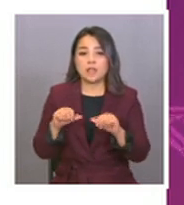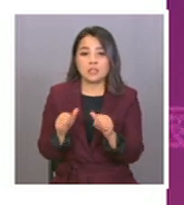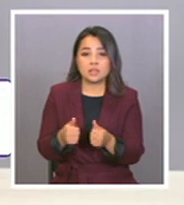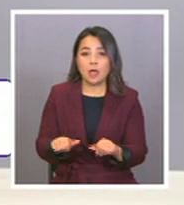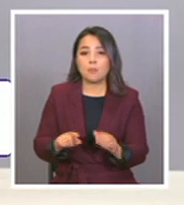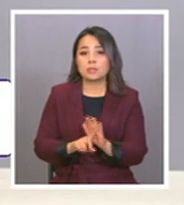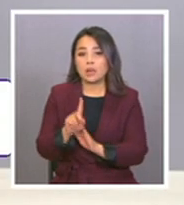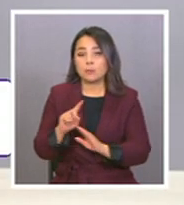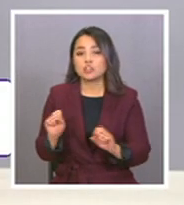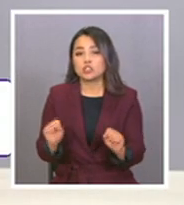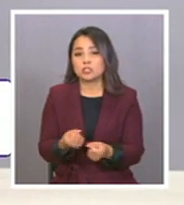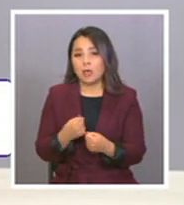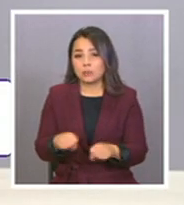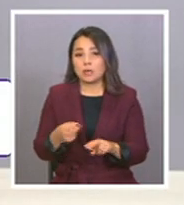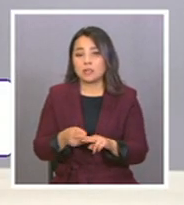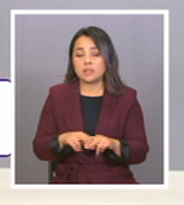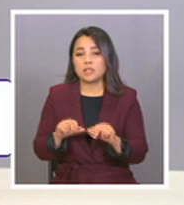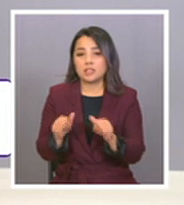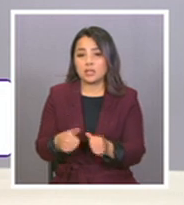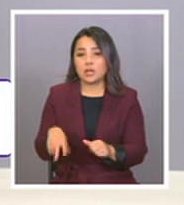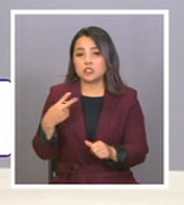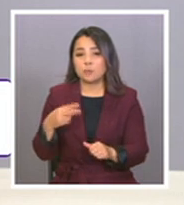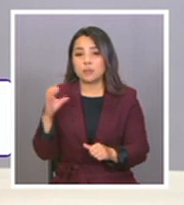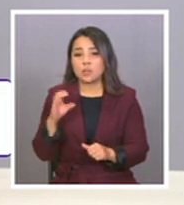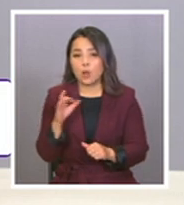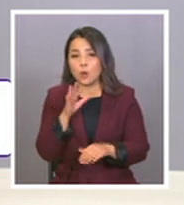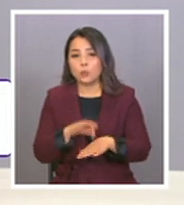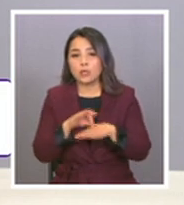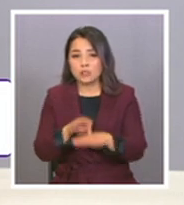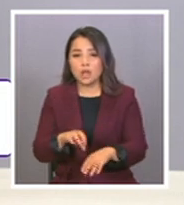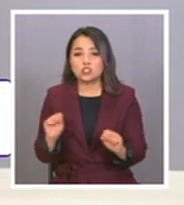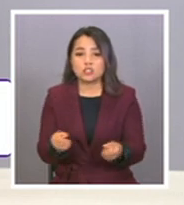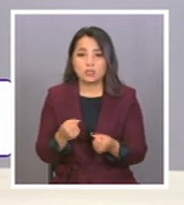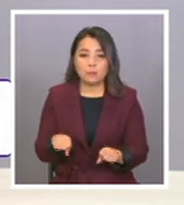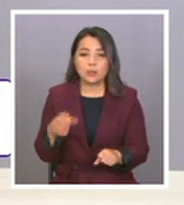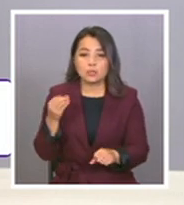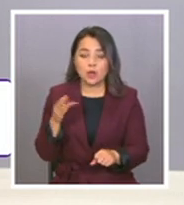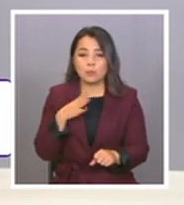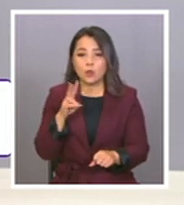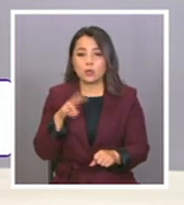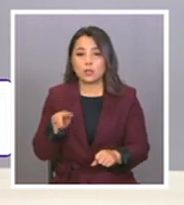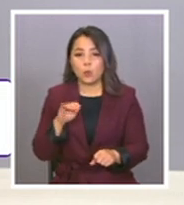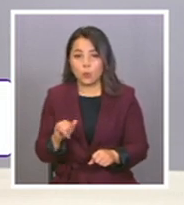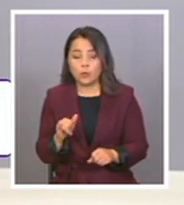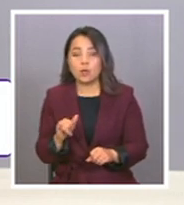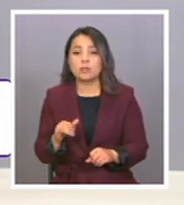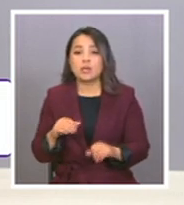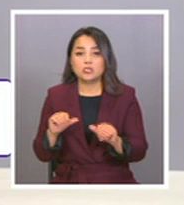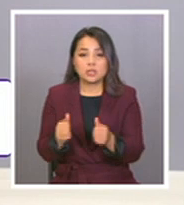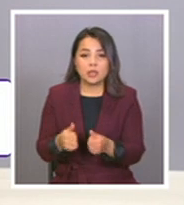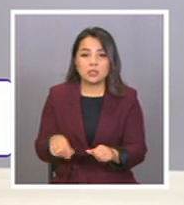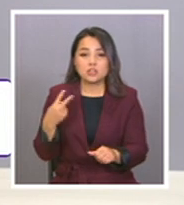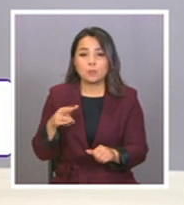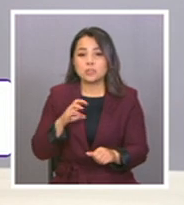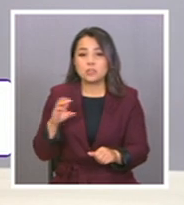жылдамдығын, дененің 20 секунд өткеннен кейінгі жылдамдығын және үдеуін, дененің 20 секунд